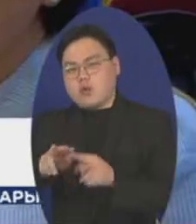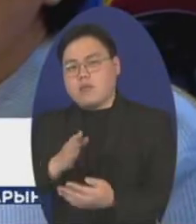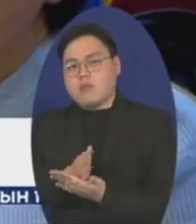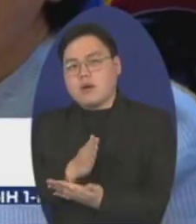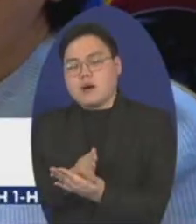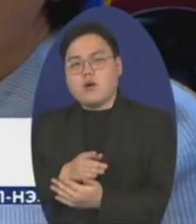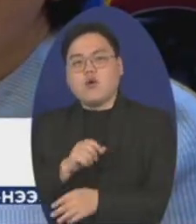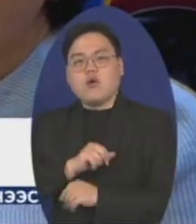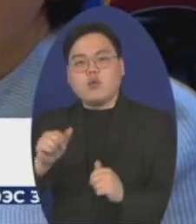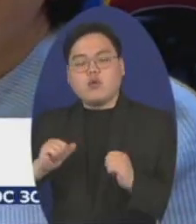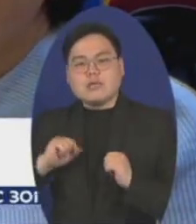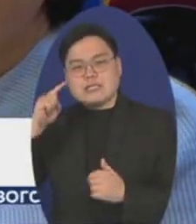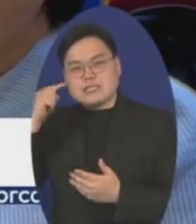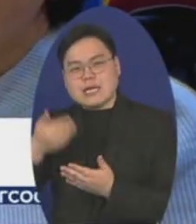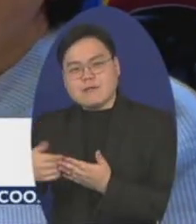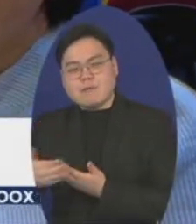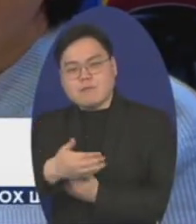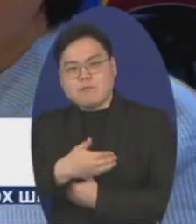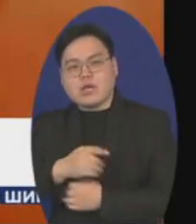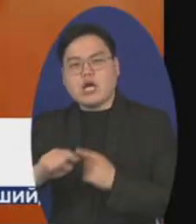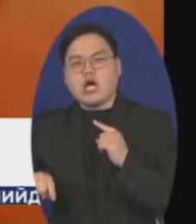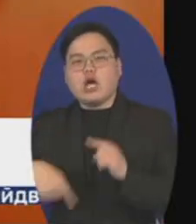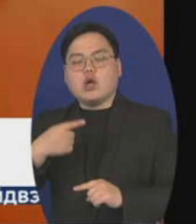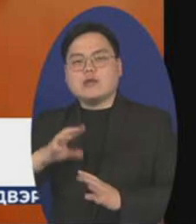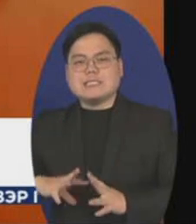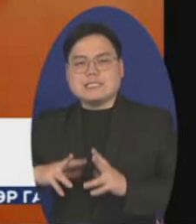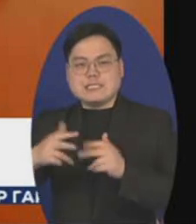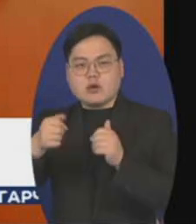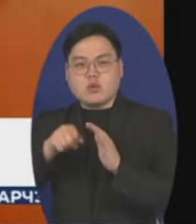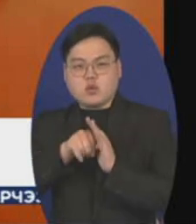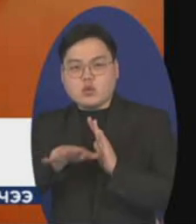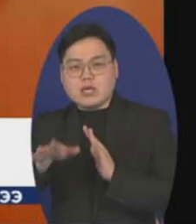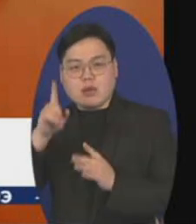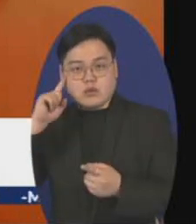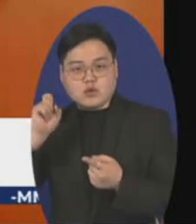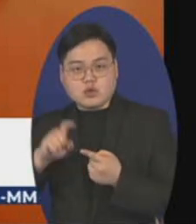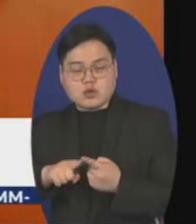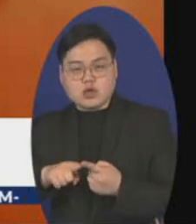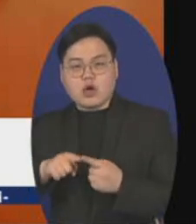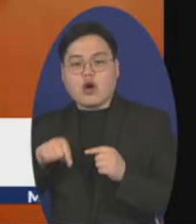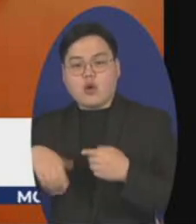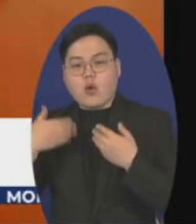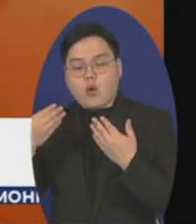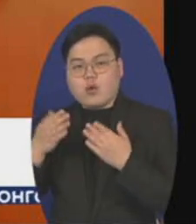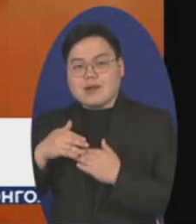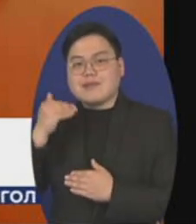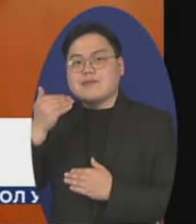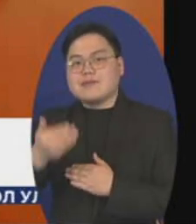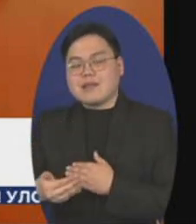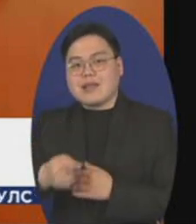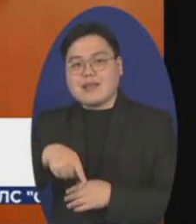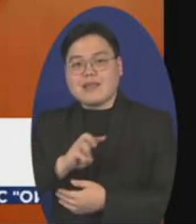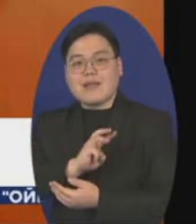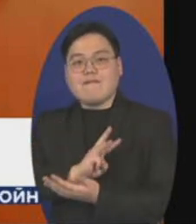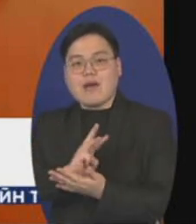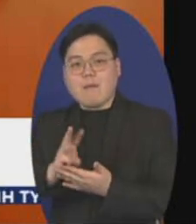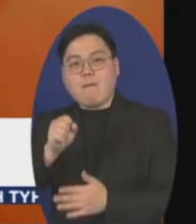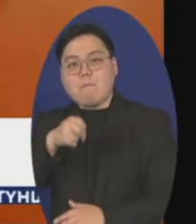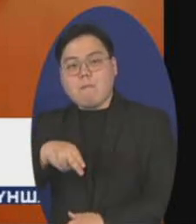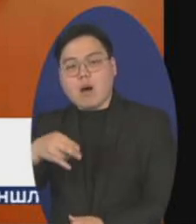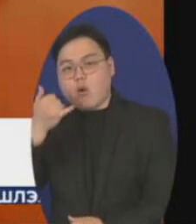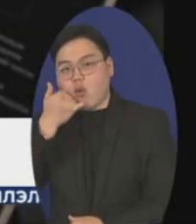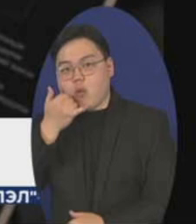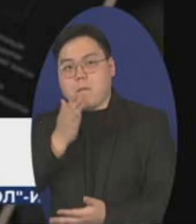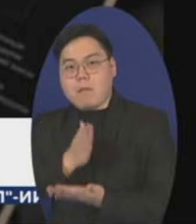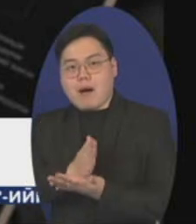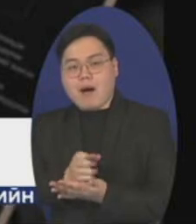санал тулгуурлан илүү боловсронгуй хүртээмжтэй болгохоор зорж байгаа юм. Өнөөдрийн уулзалтын дараа Ди парламент аппликейшнийг гар утсандаа суулгасан